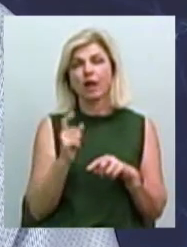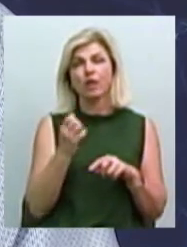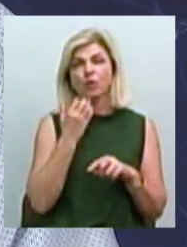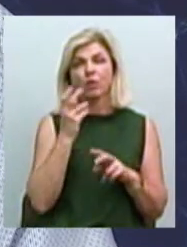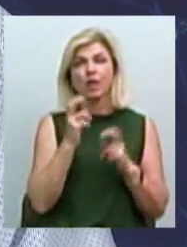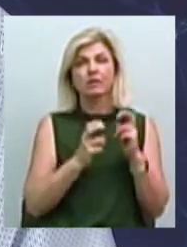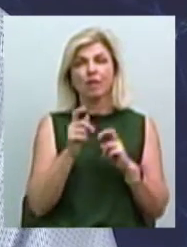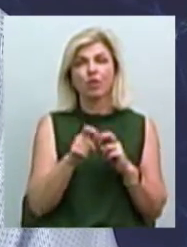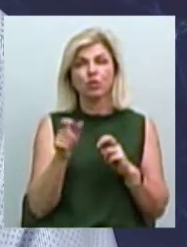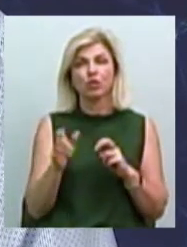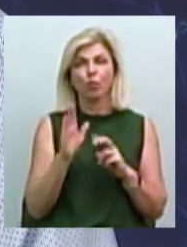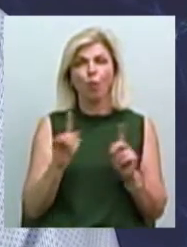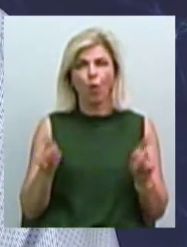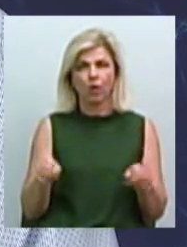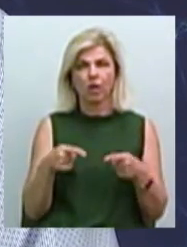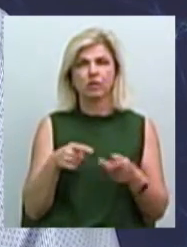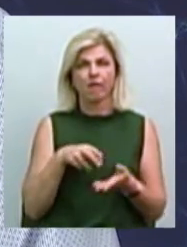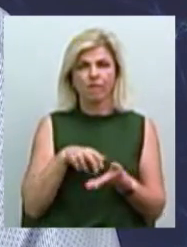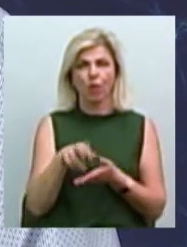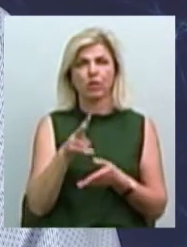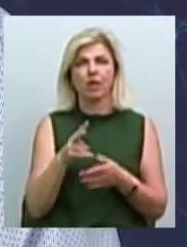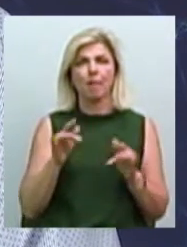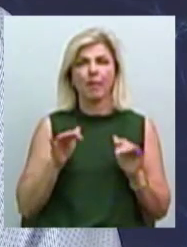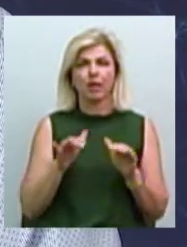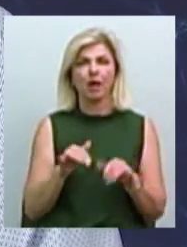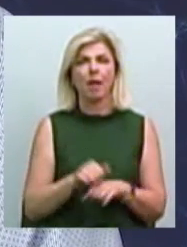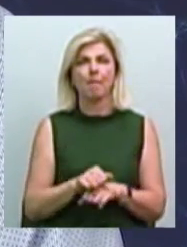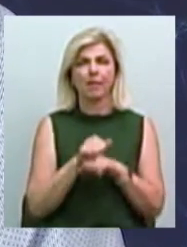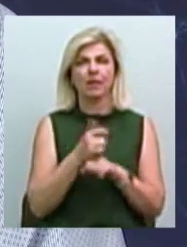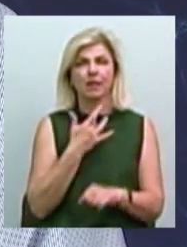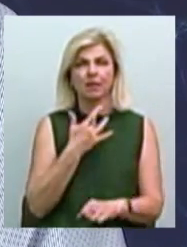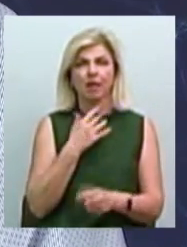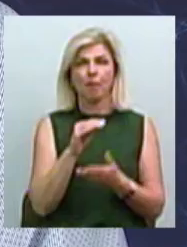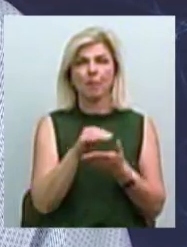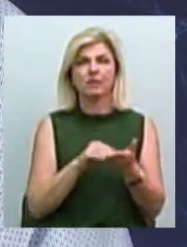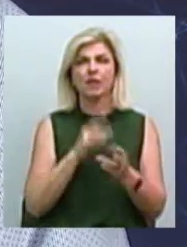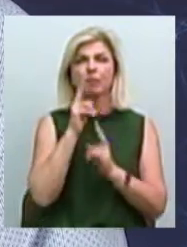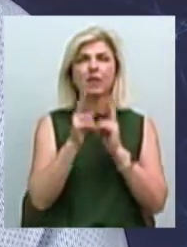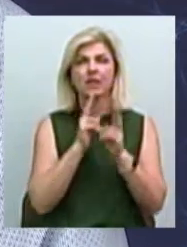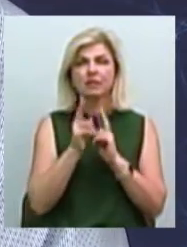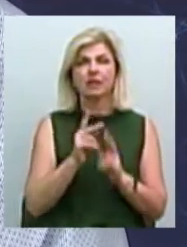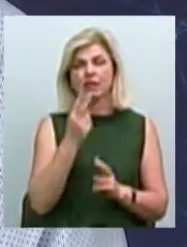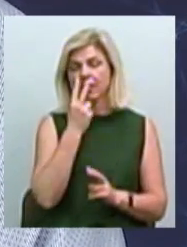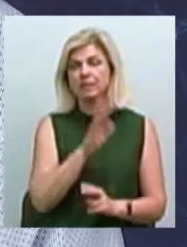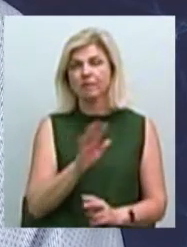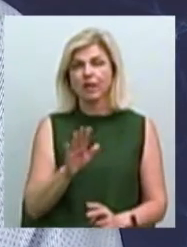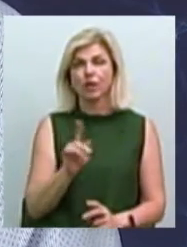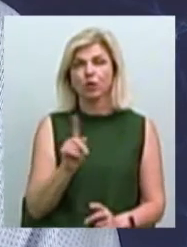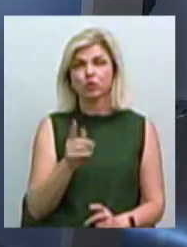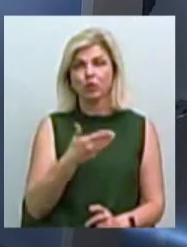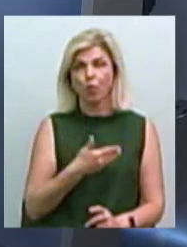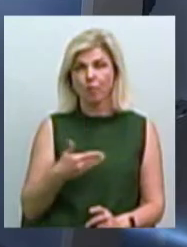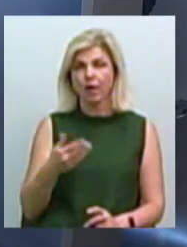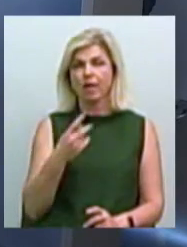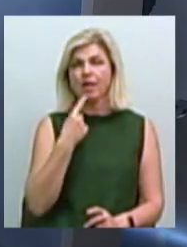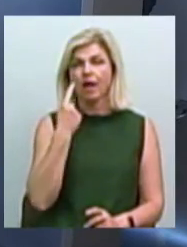будут организованно выходить на мероприятия, на митинги, писать петиции. Невзирая на то, что вот мы с вами видим далеко